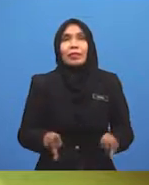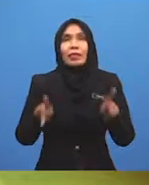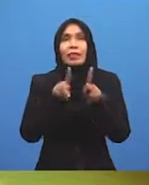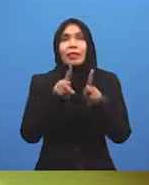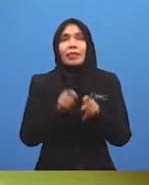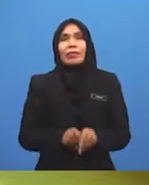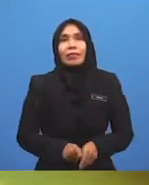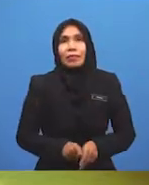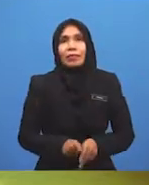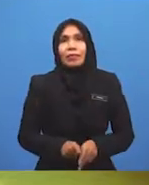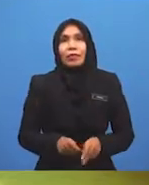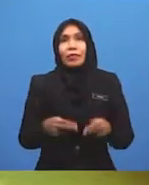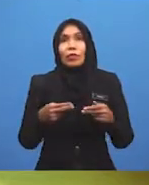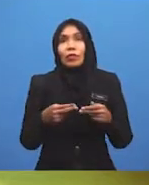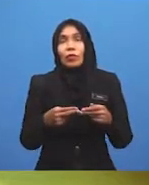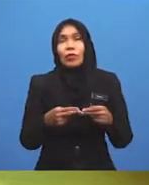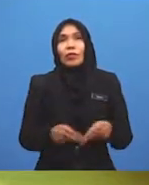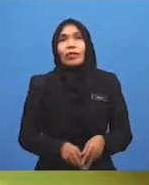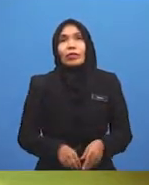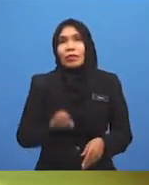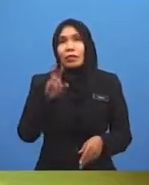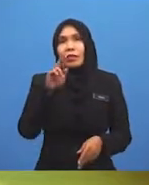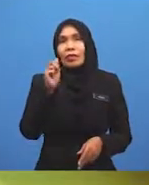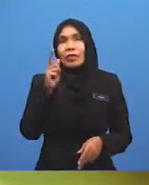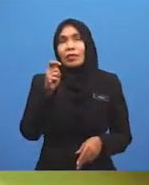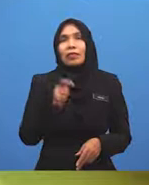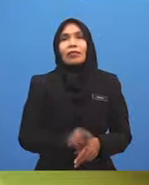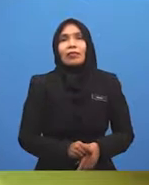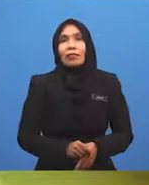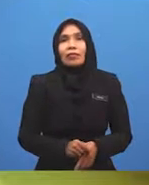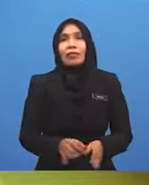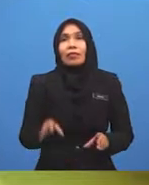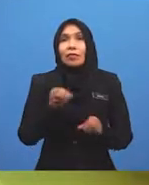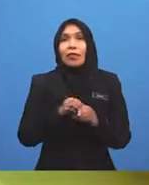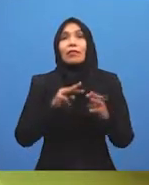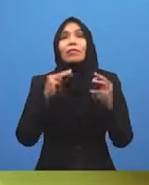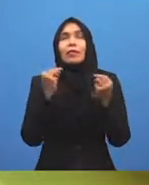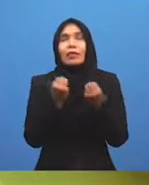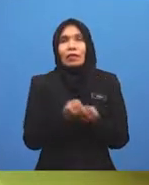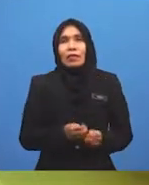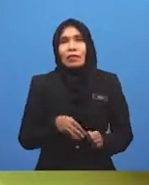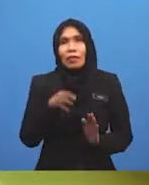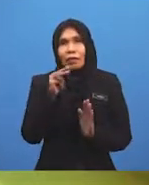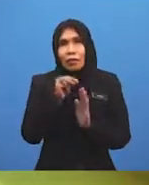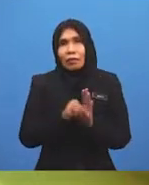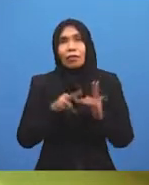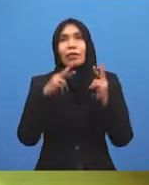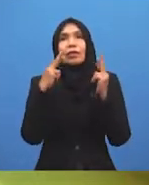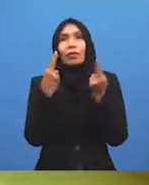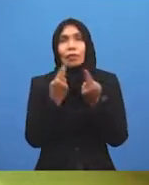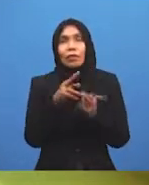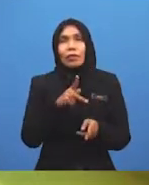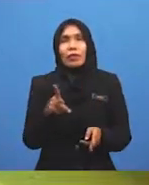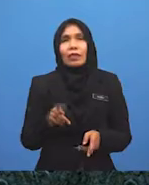penting. Hubungan erat antara jiran dalam masyarakat merupakan ciri-ciri masyarakat